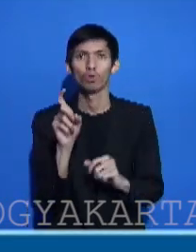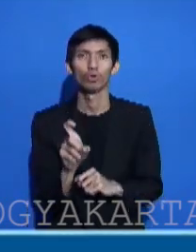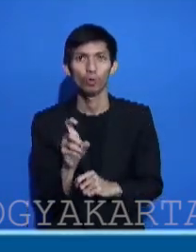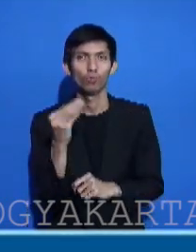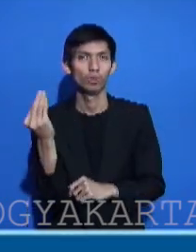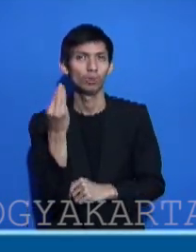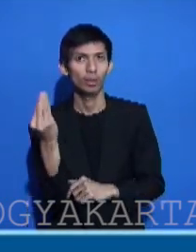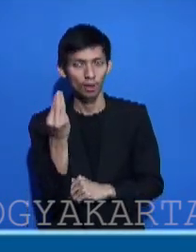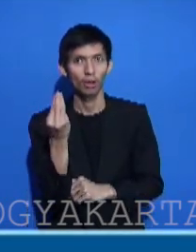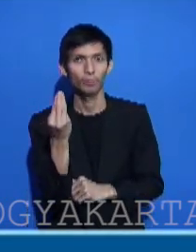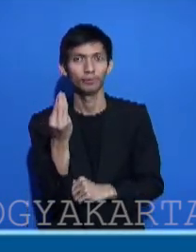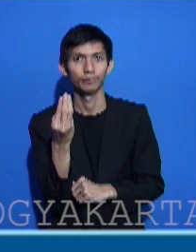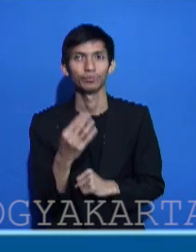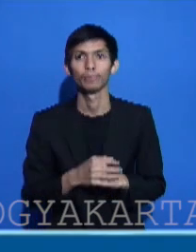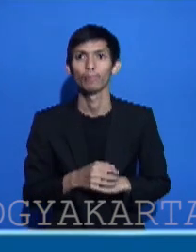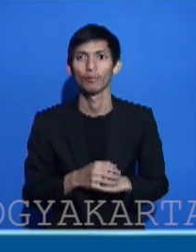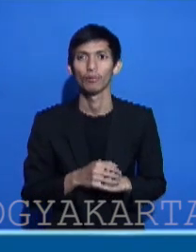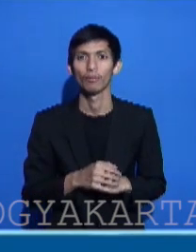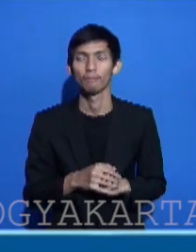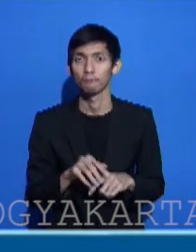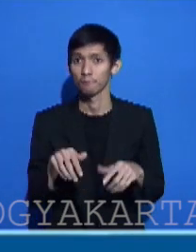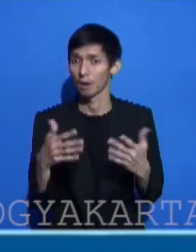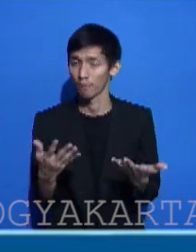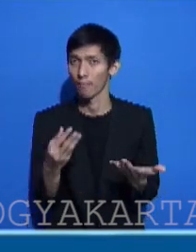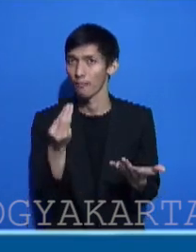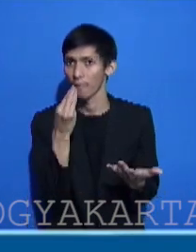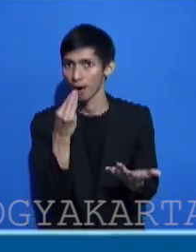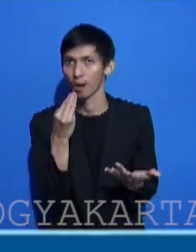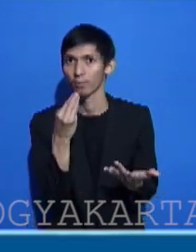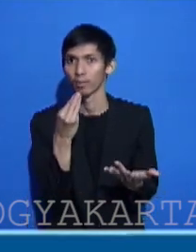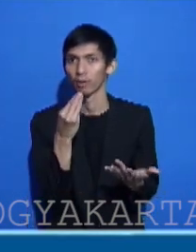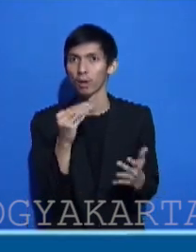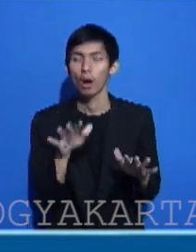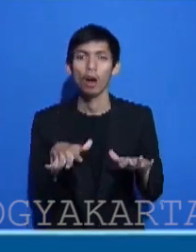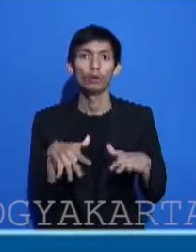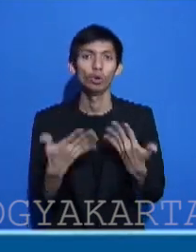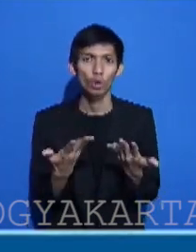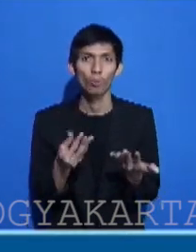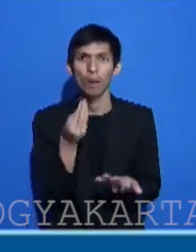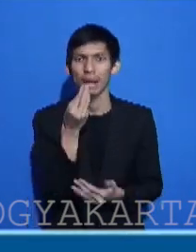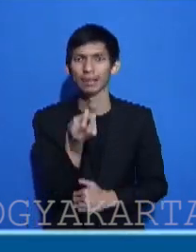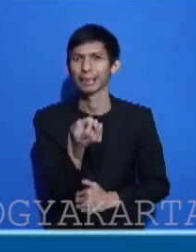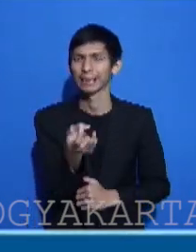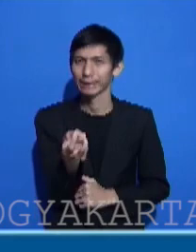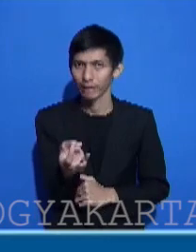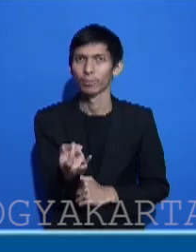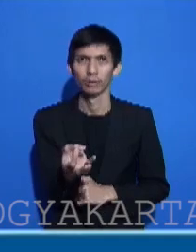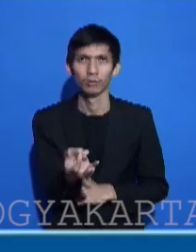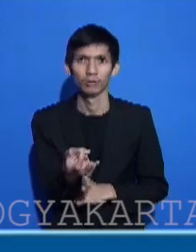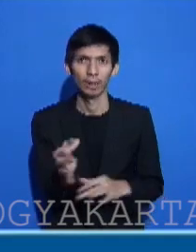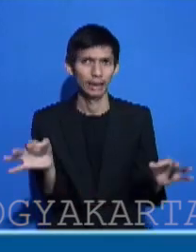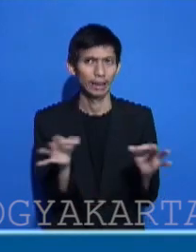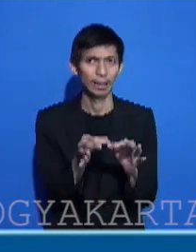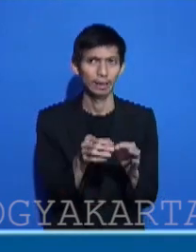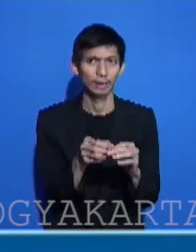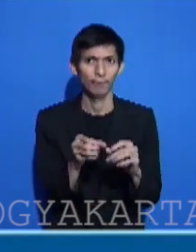wisatawan. Sasunggalipun inggih menika bakul daharan menapa dene jajanan. Pesisir Pandan Sari kalebet